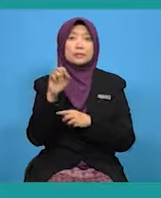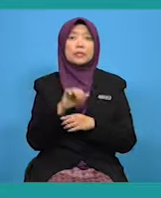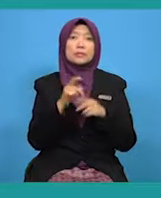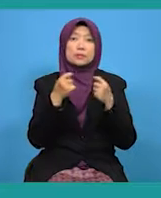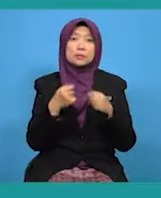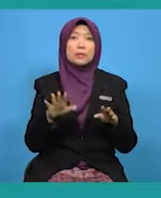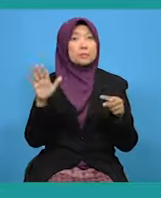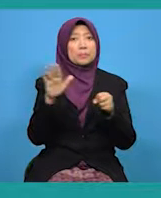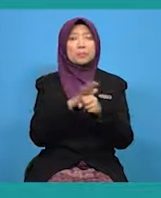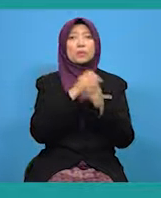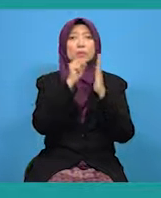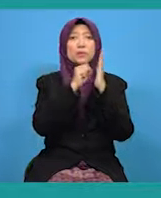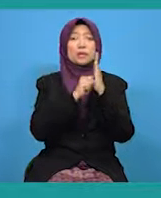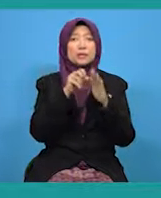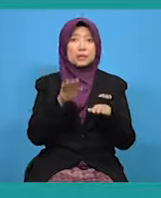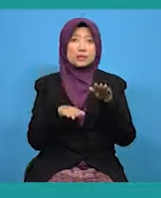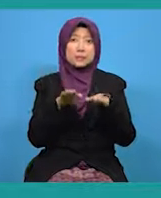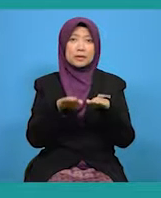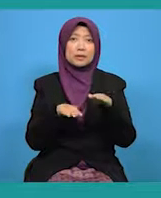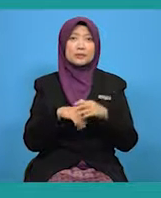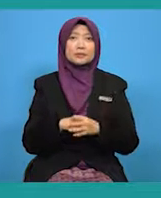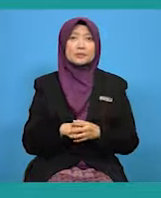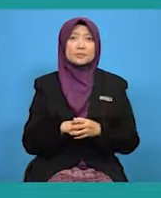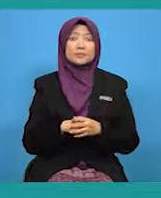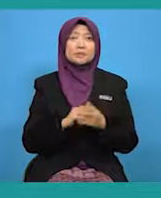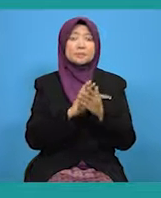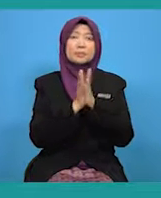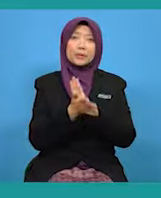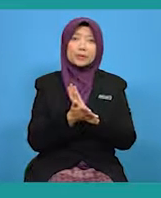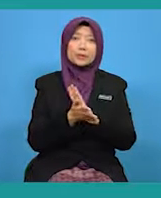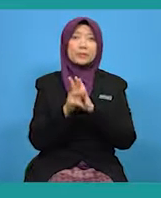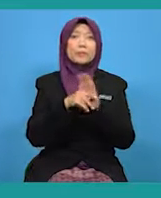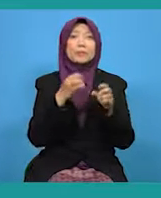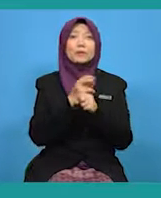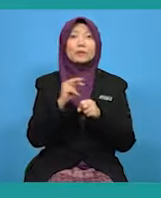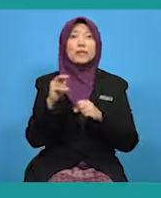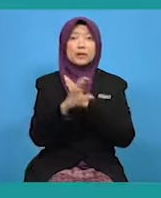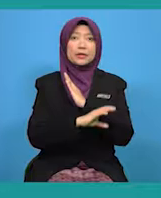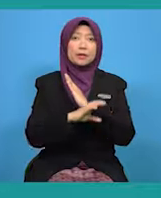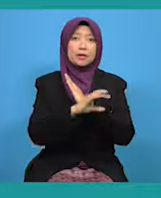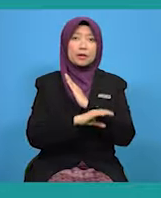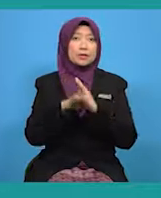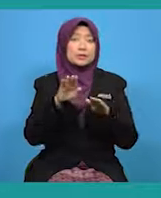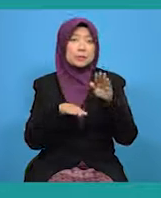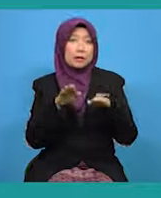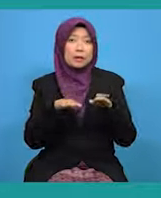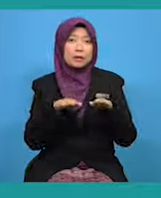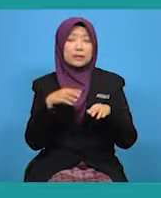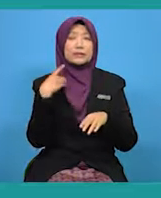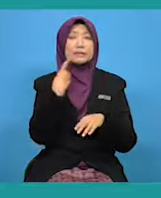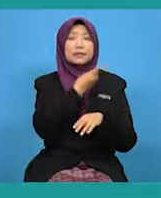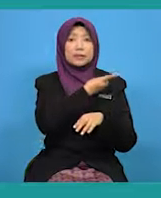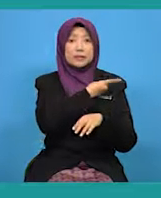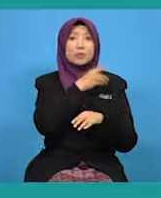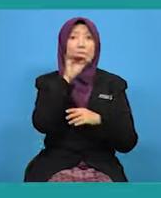memenuhi syarat keseimbangan Maker pendapatan negara keseimbangan kita ialah